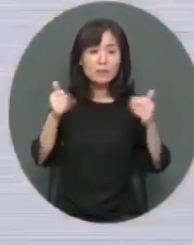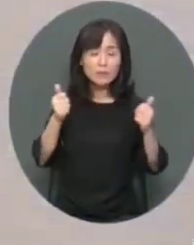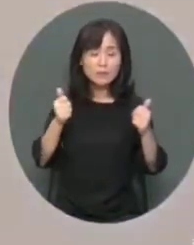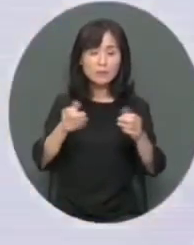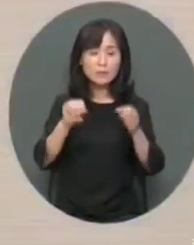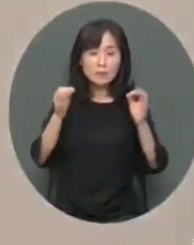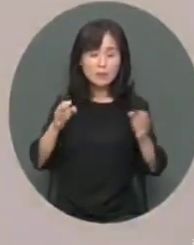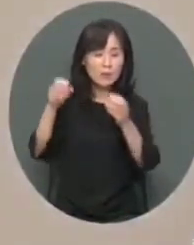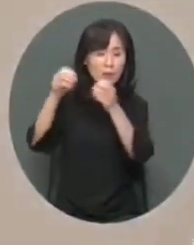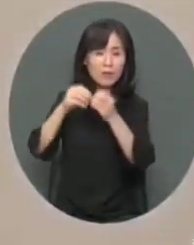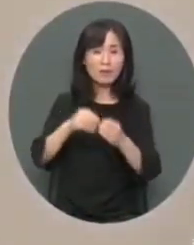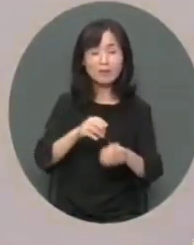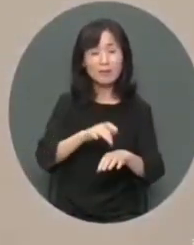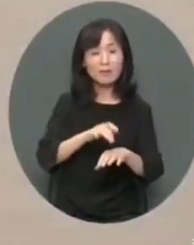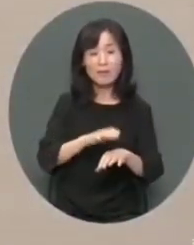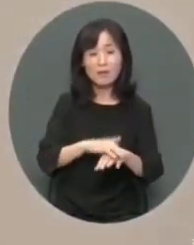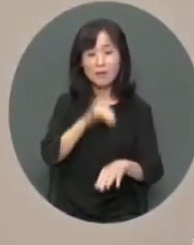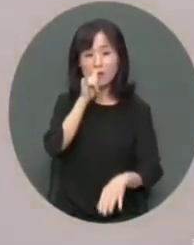그동안의 관행도 있으니까